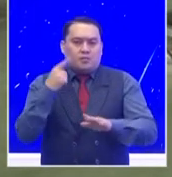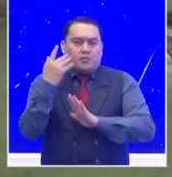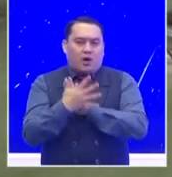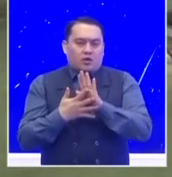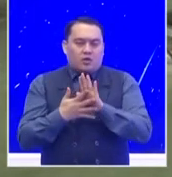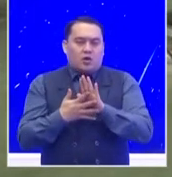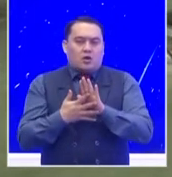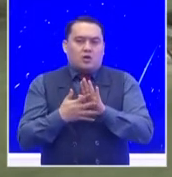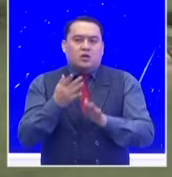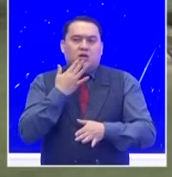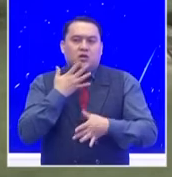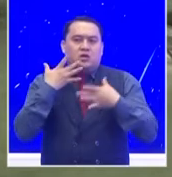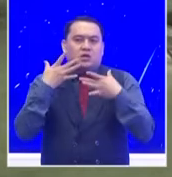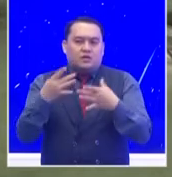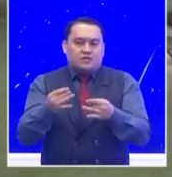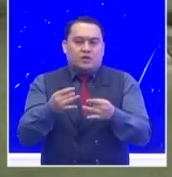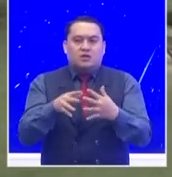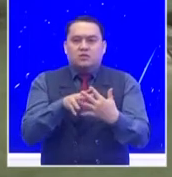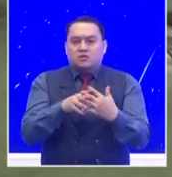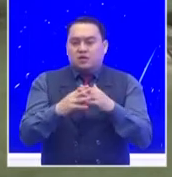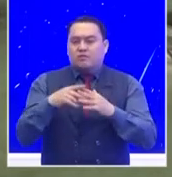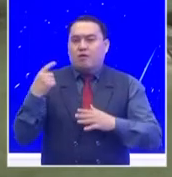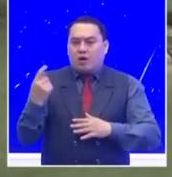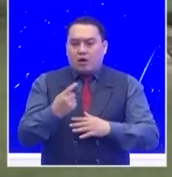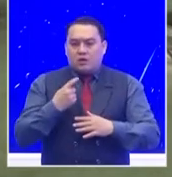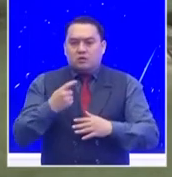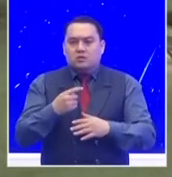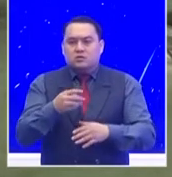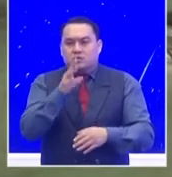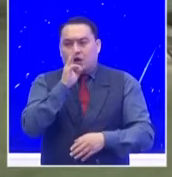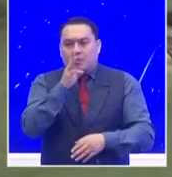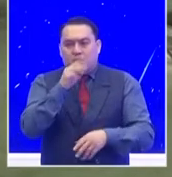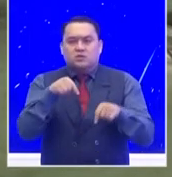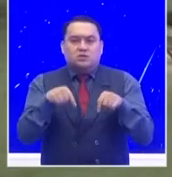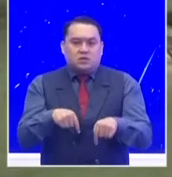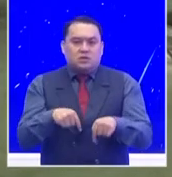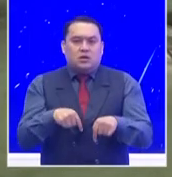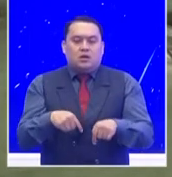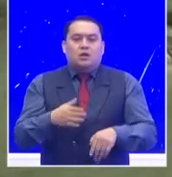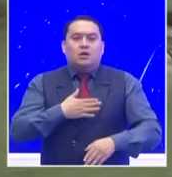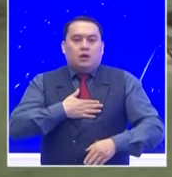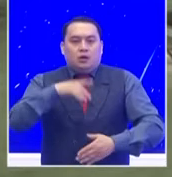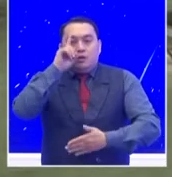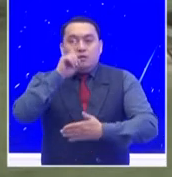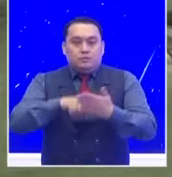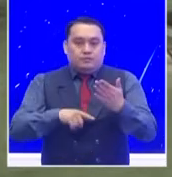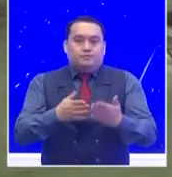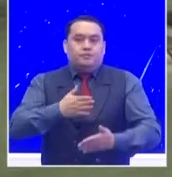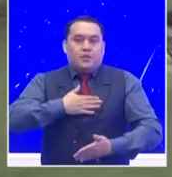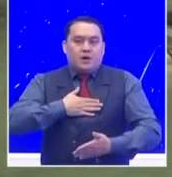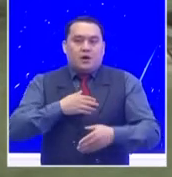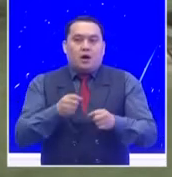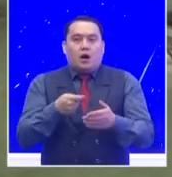сколько идет на экспорт. Фермеров сколько это зарабатывает деньги здесь. Но я уверен, что, например, мы,